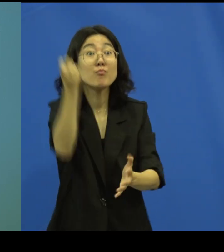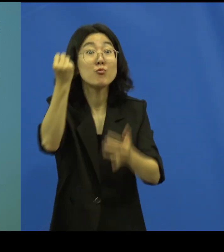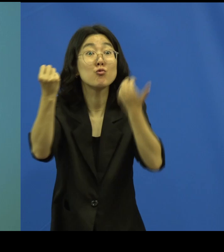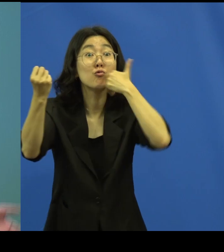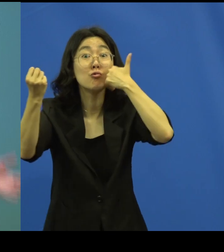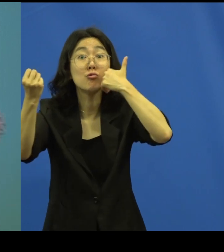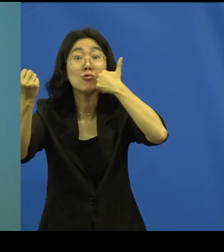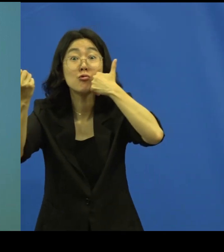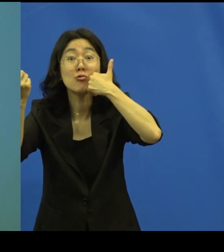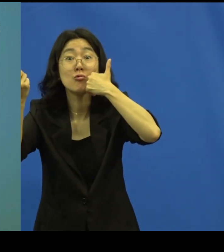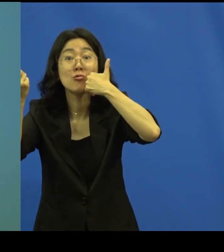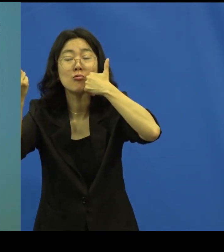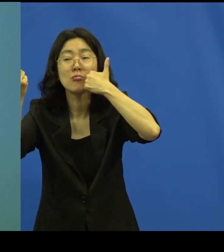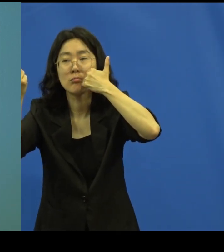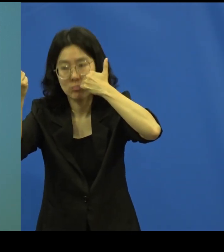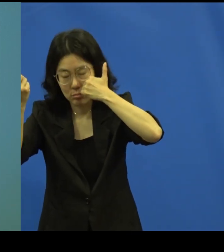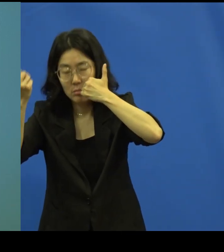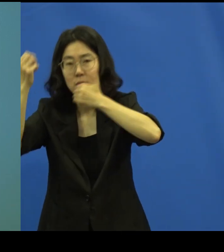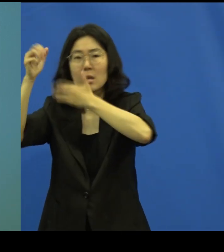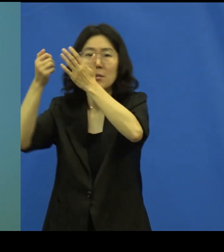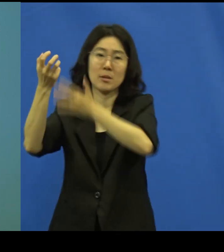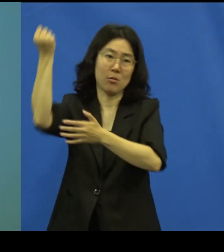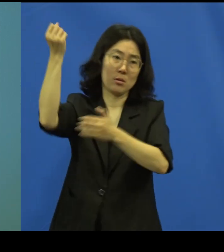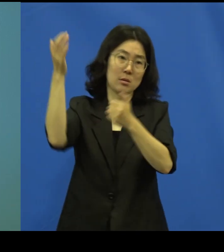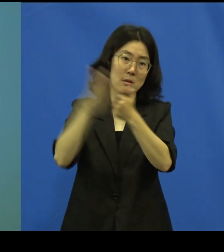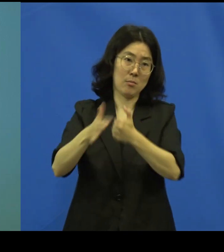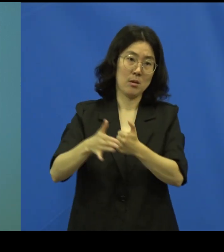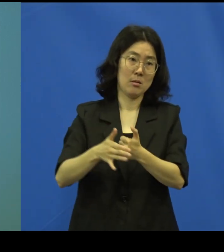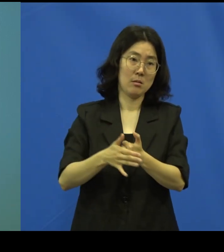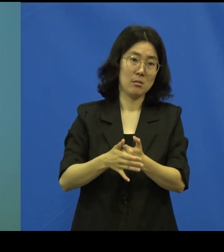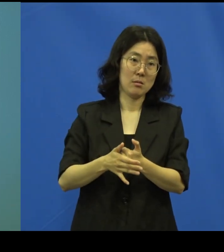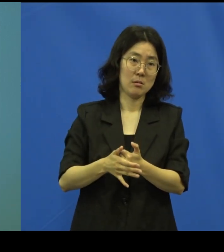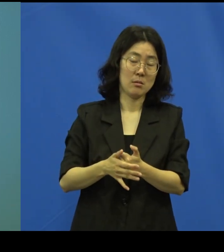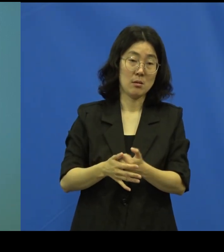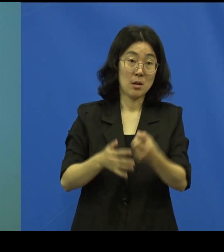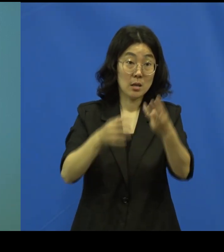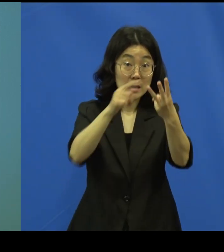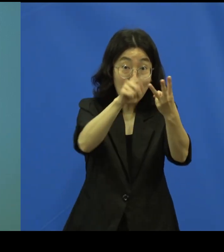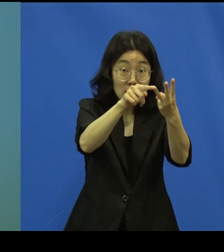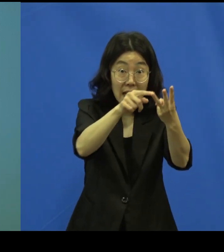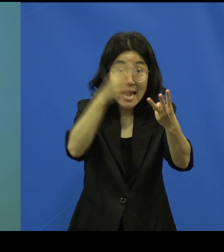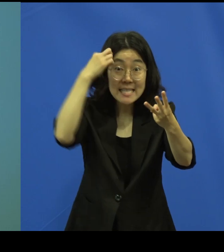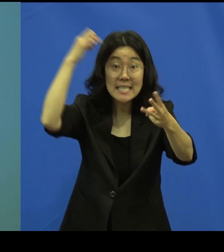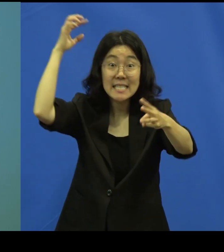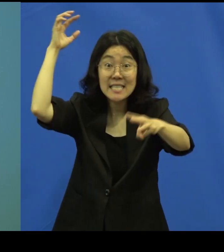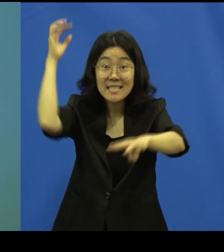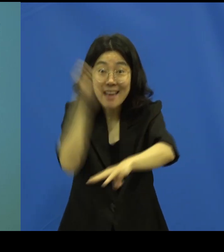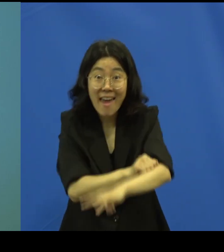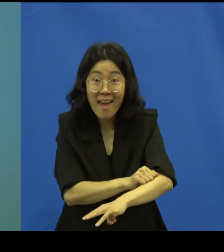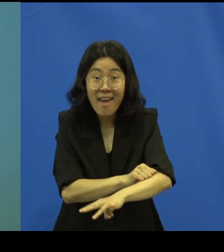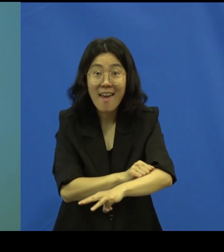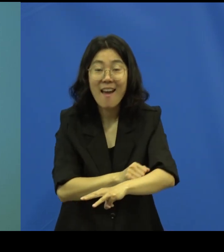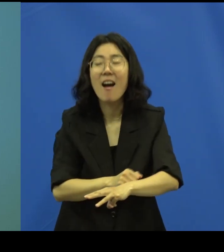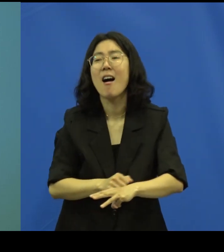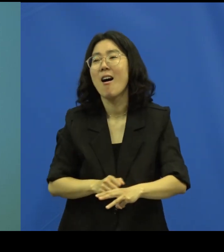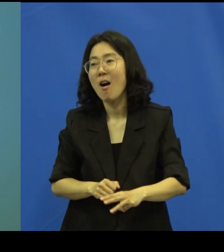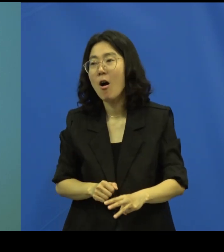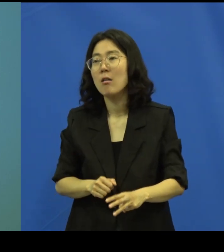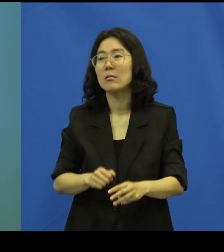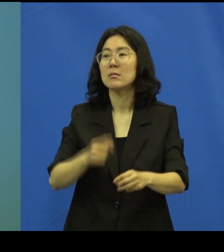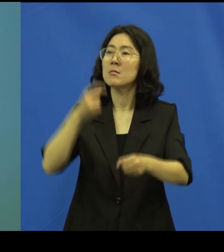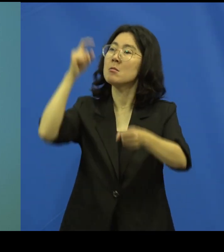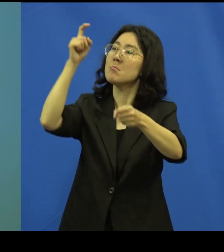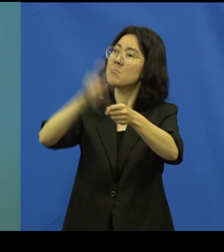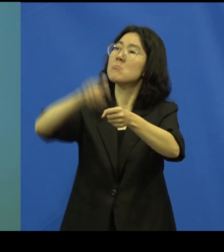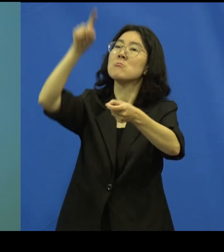그분은 충만하신 분이시다. 지혜를 말하죠. 모든 것을 당신의 목적대로